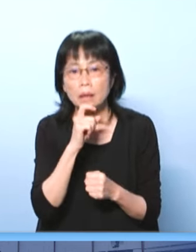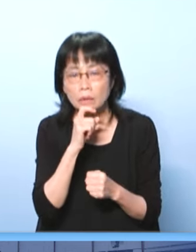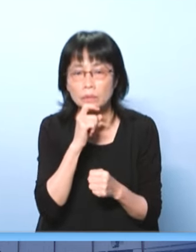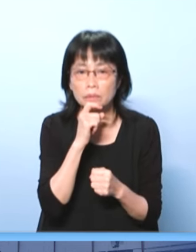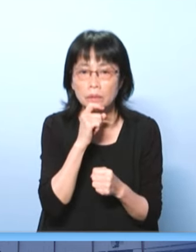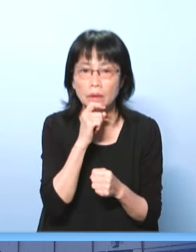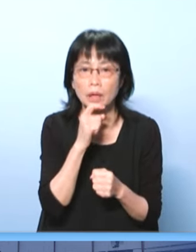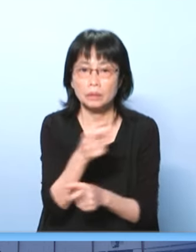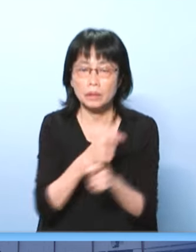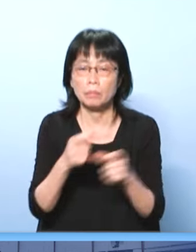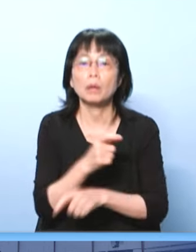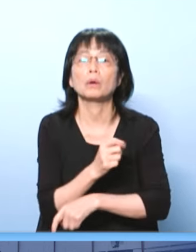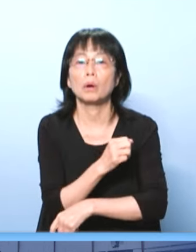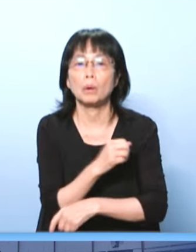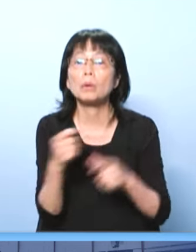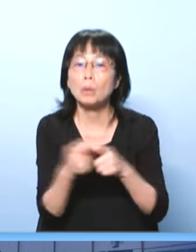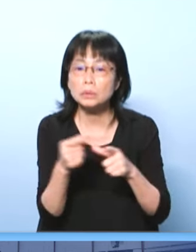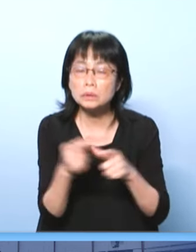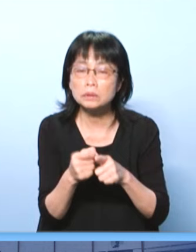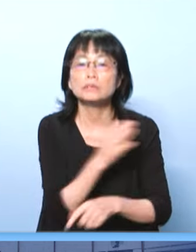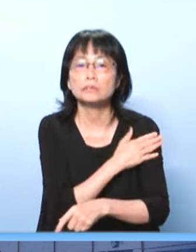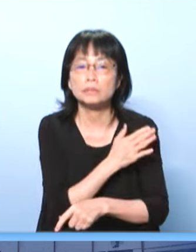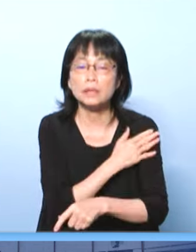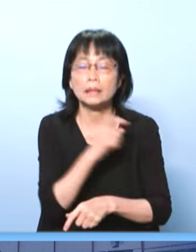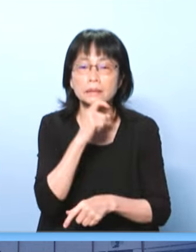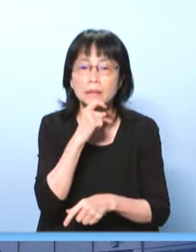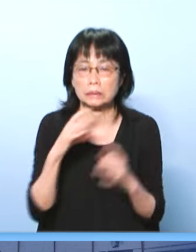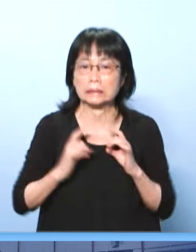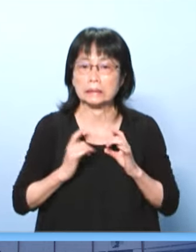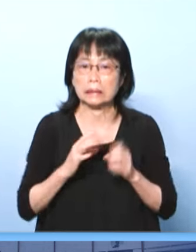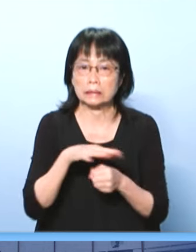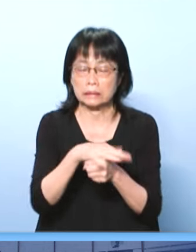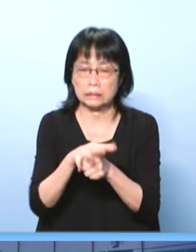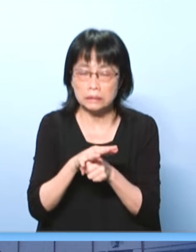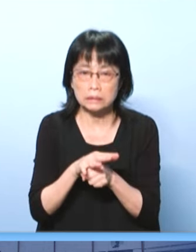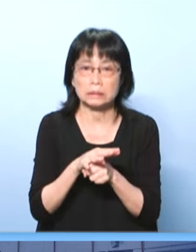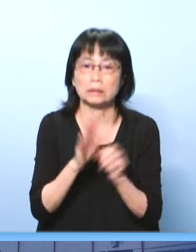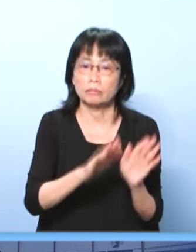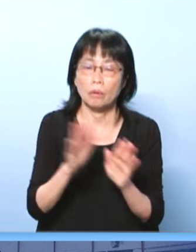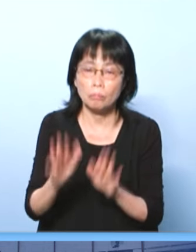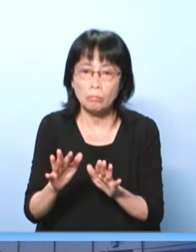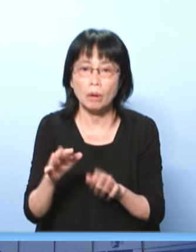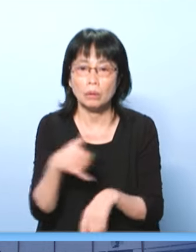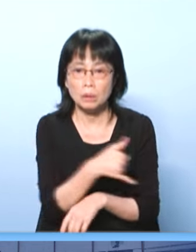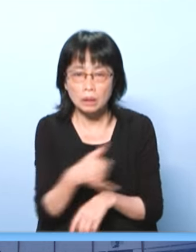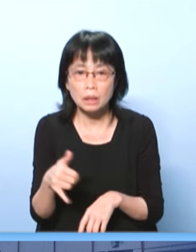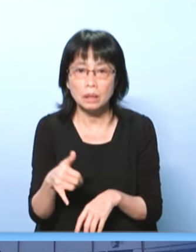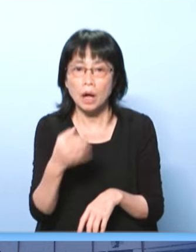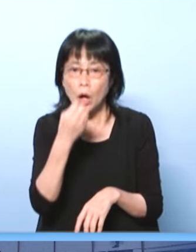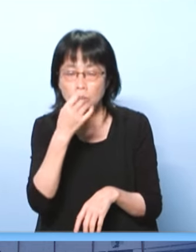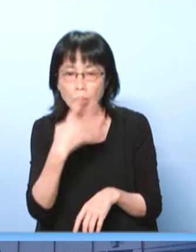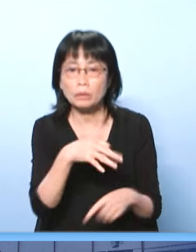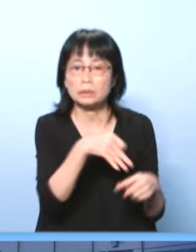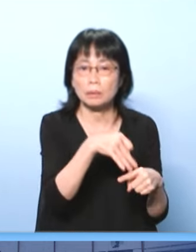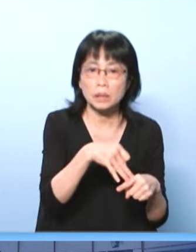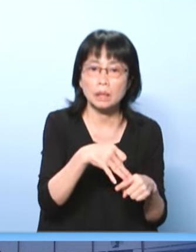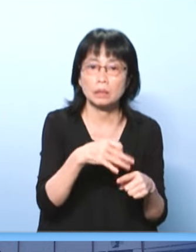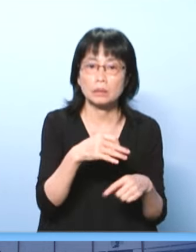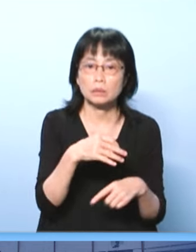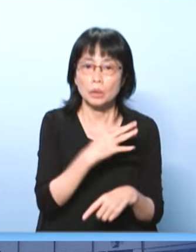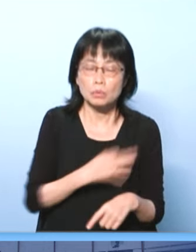跨境商用嘅直升機服務來往香港與澳門、深圳、珠海等地。